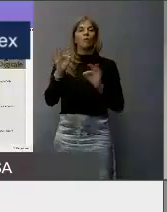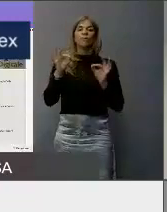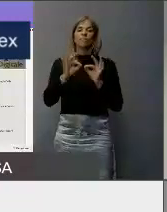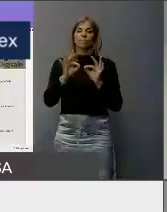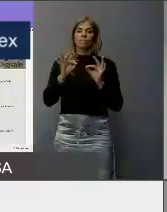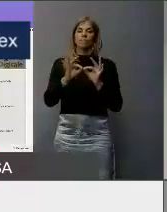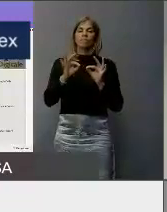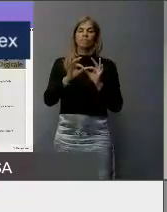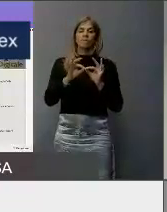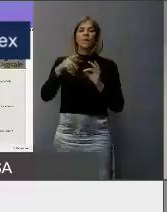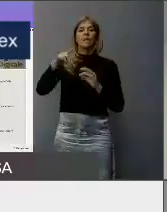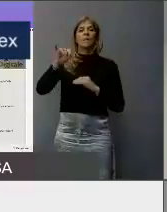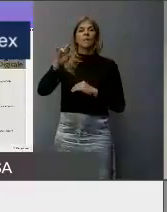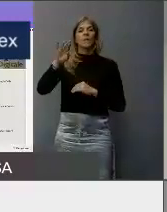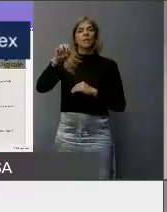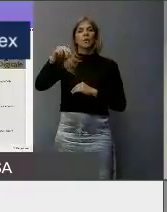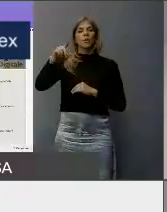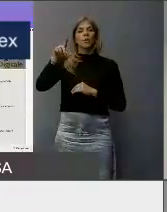consigliere pirondini